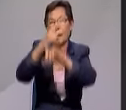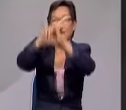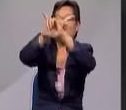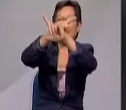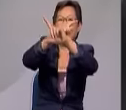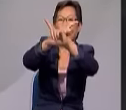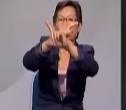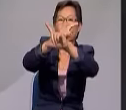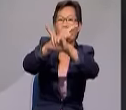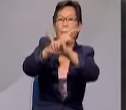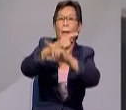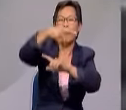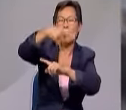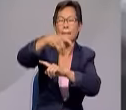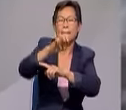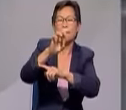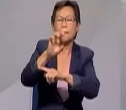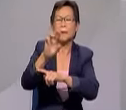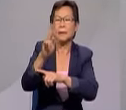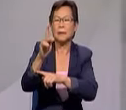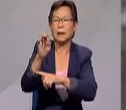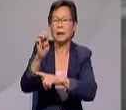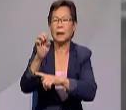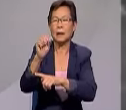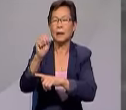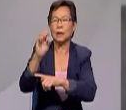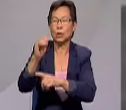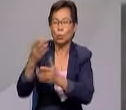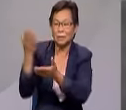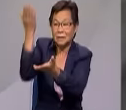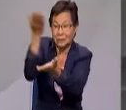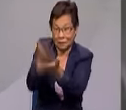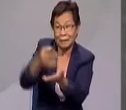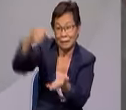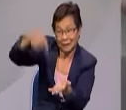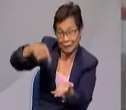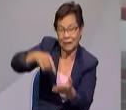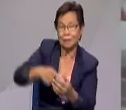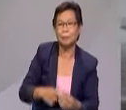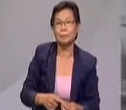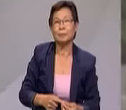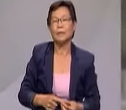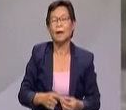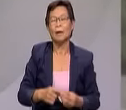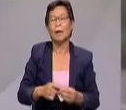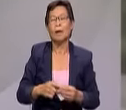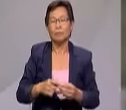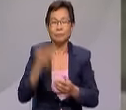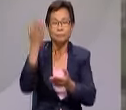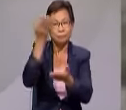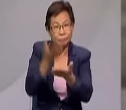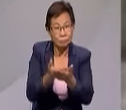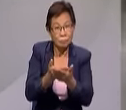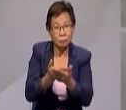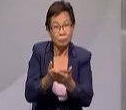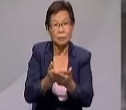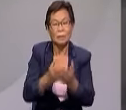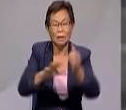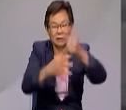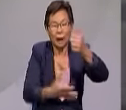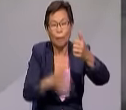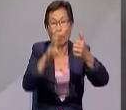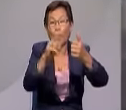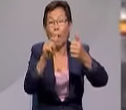perlindungan perkeso yang dicadangkan ini. Beliau turut mencadangkan tabung wakaf